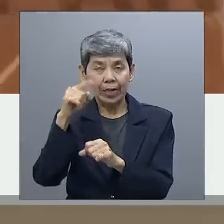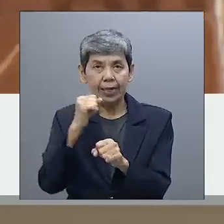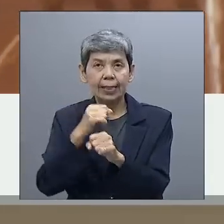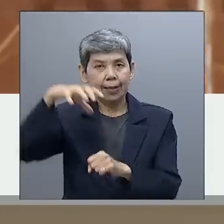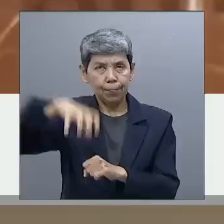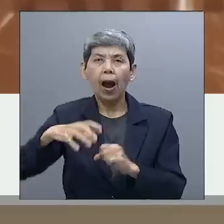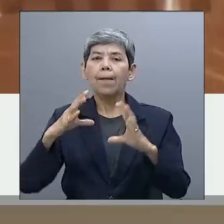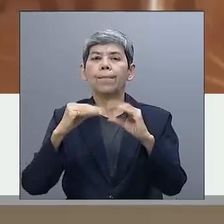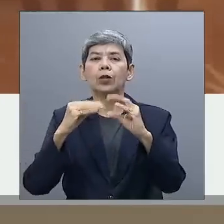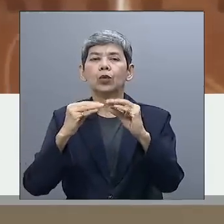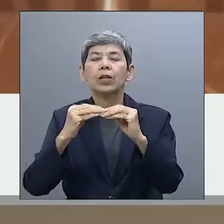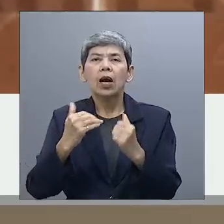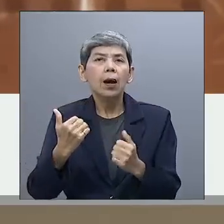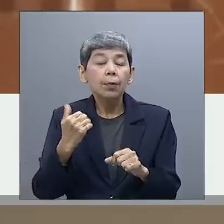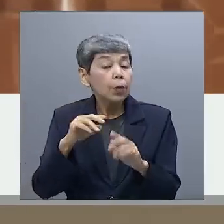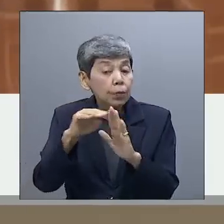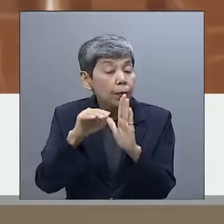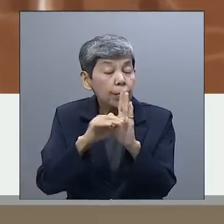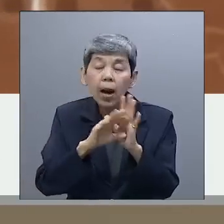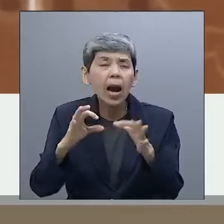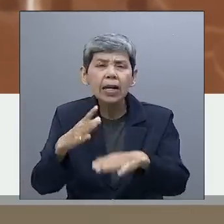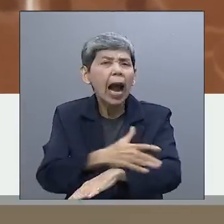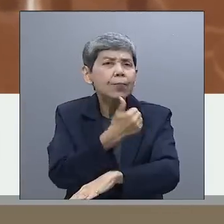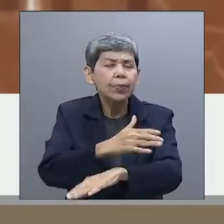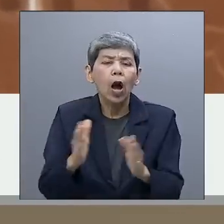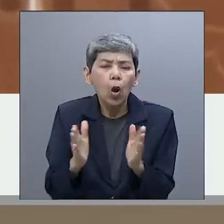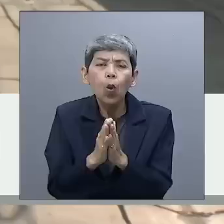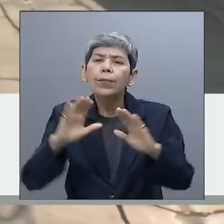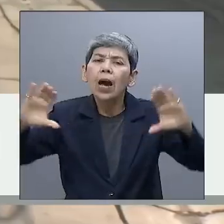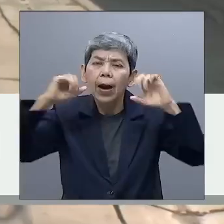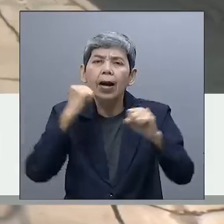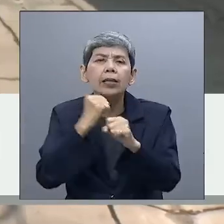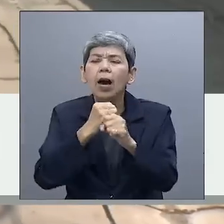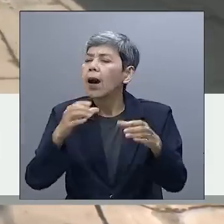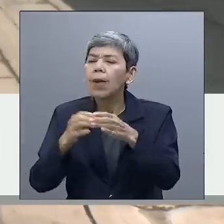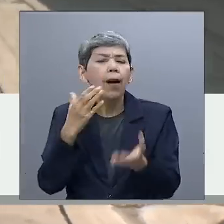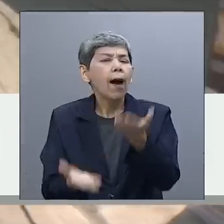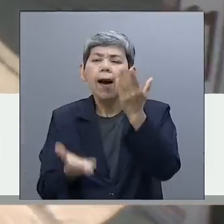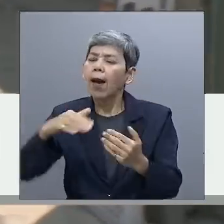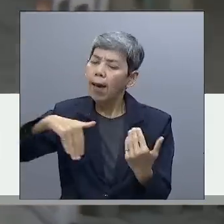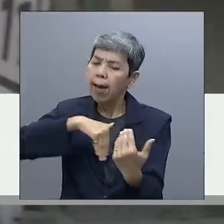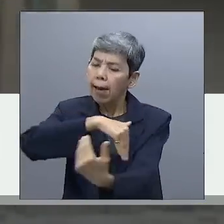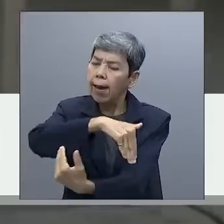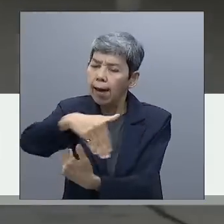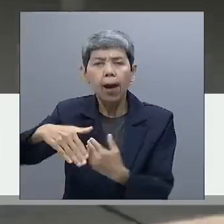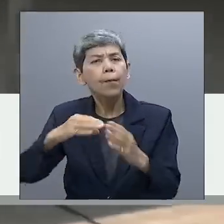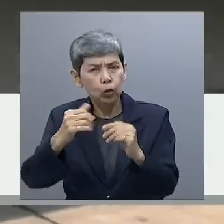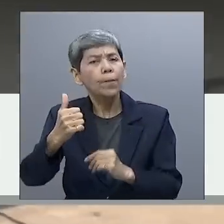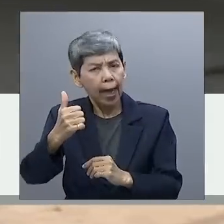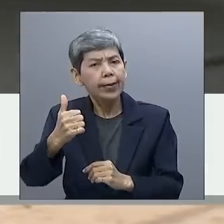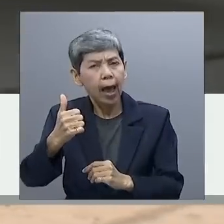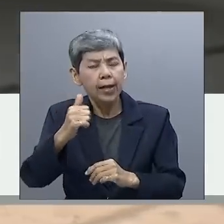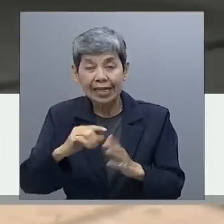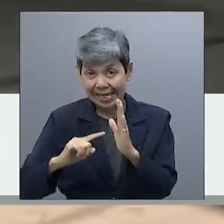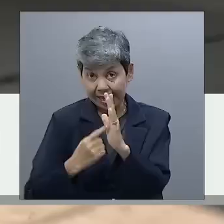ที่ประชุมโดยไม่มีนัยยะอะไรทางการเมืองค่ะด้วยพรรคร่วมจะใช้สถานที่ของ8พรรคสลับหมุนเวียนเป็นเจ้าภาพจัดประชุมกันไปเ